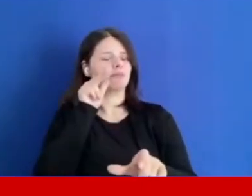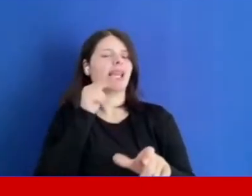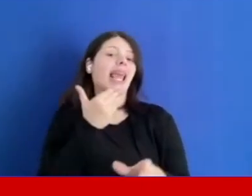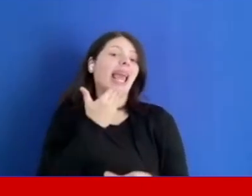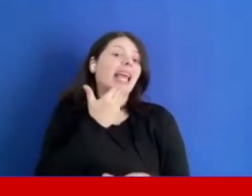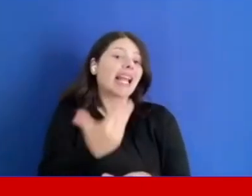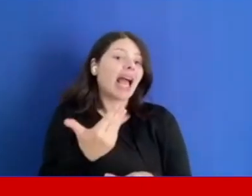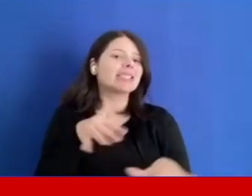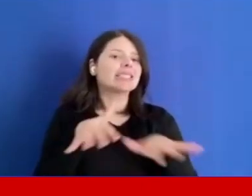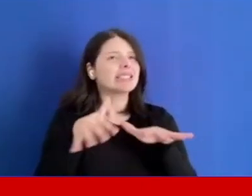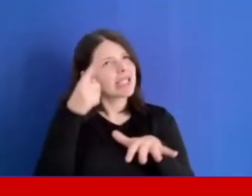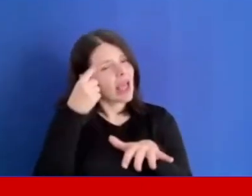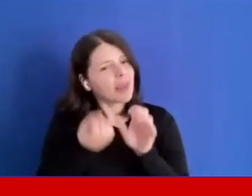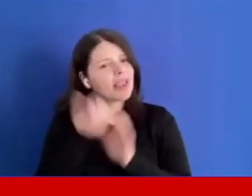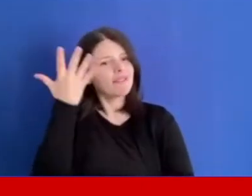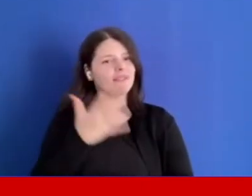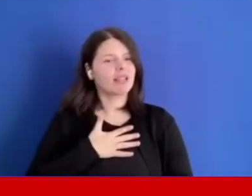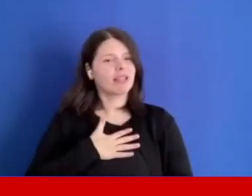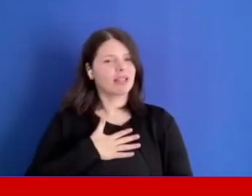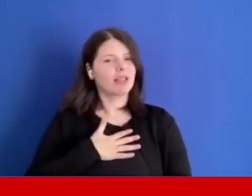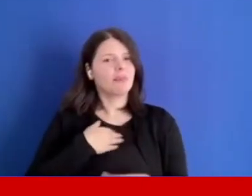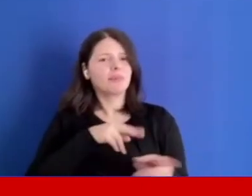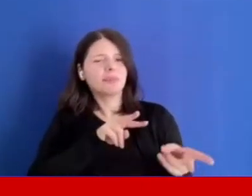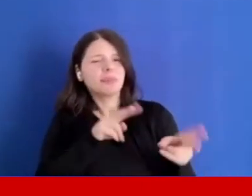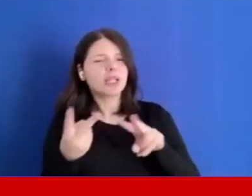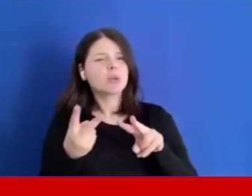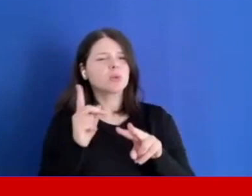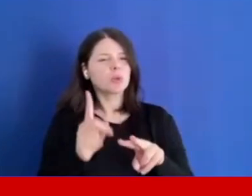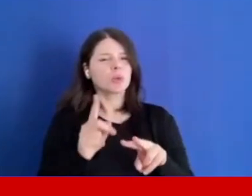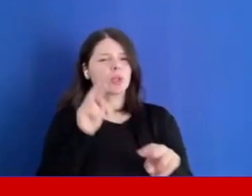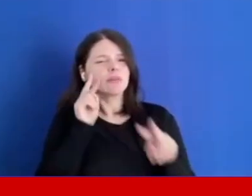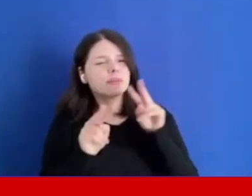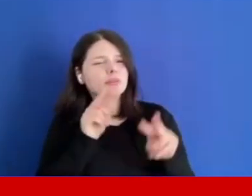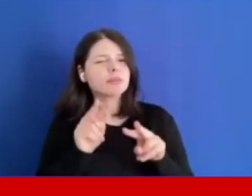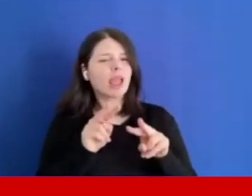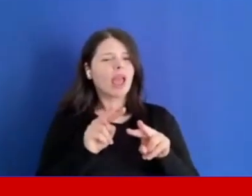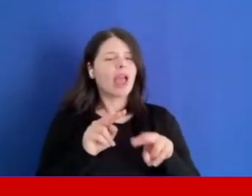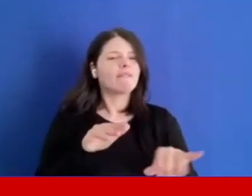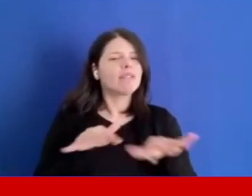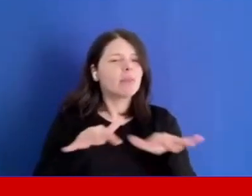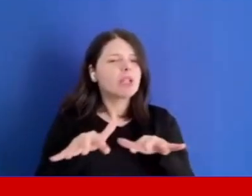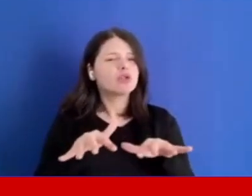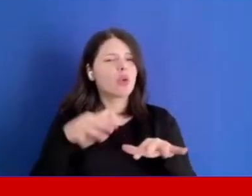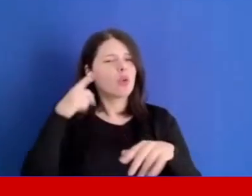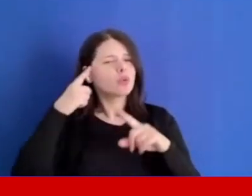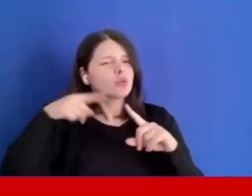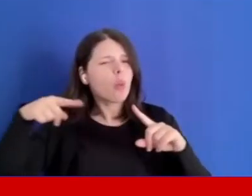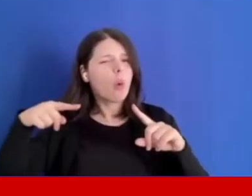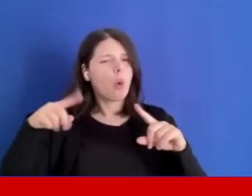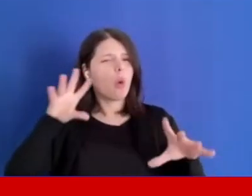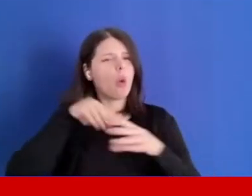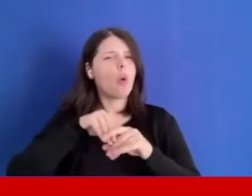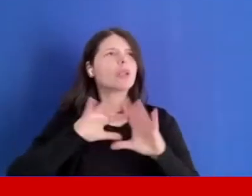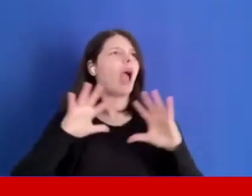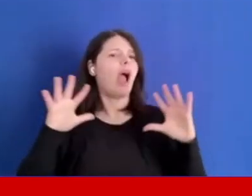ho inventato che traduce visivamente e a vibrazione e in tutte le modalità tutti i suoni e i rumori che ci sono all'interno di un